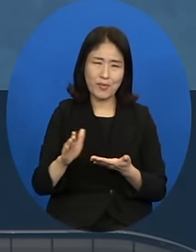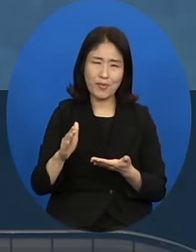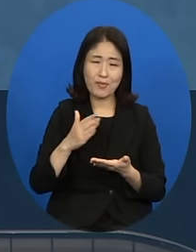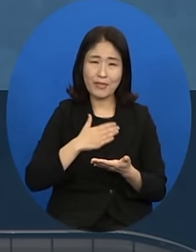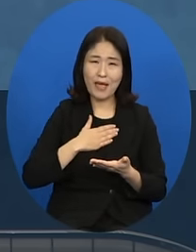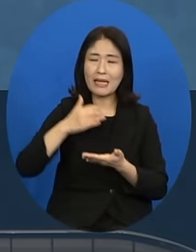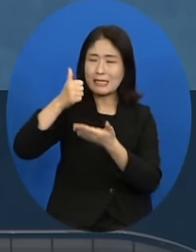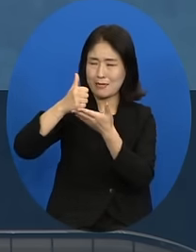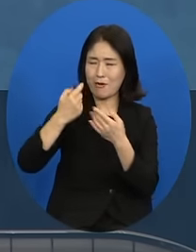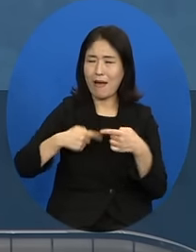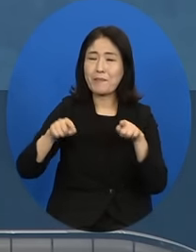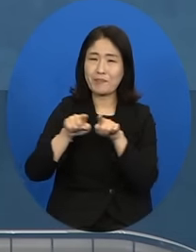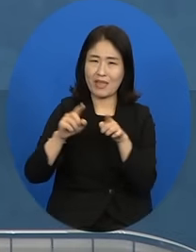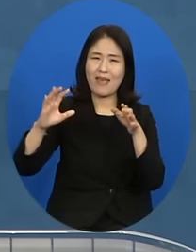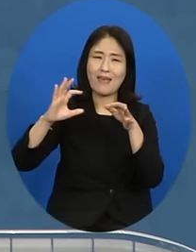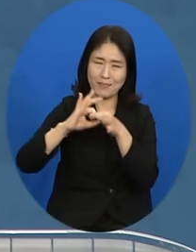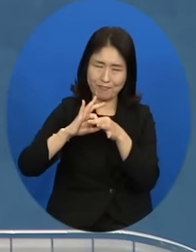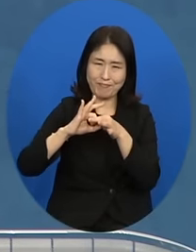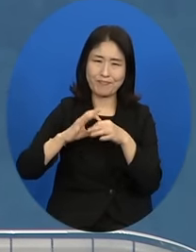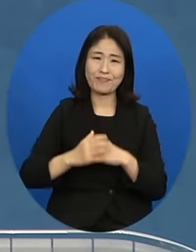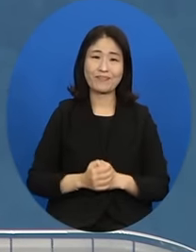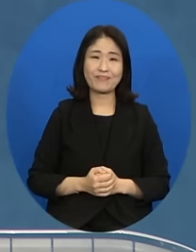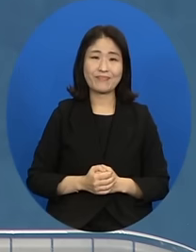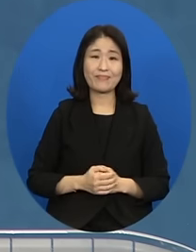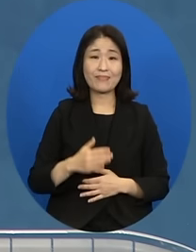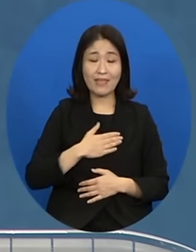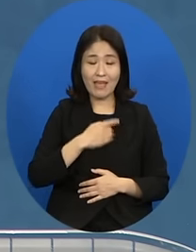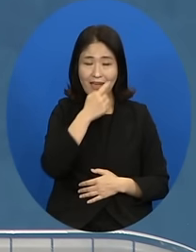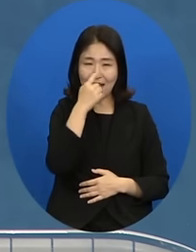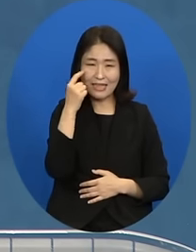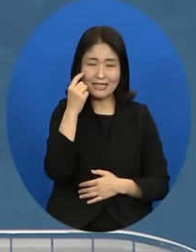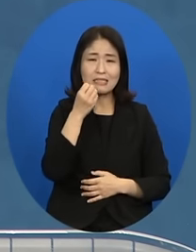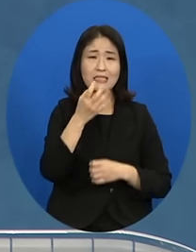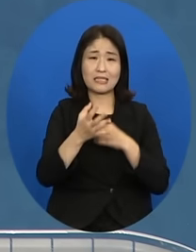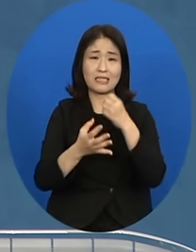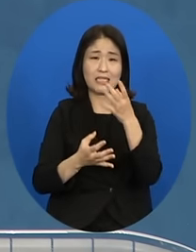사오리. 이게 제 간증입니다.